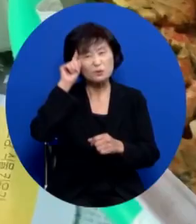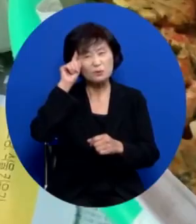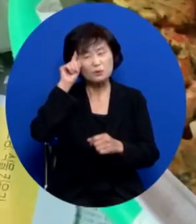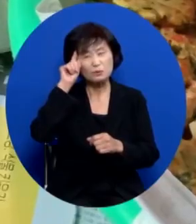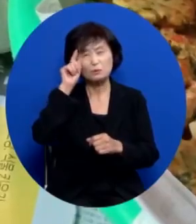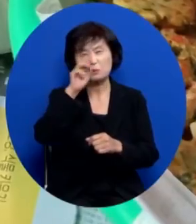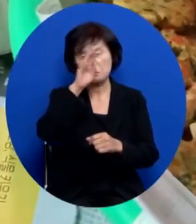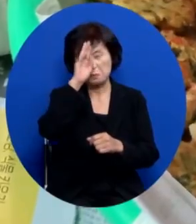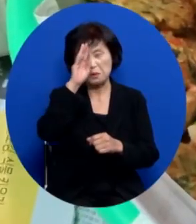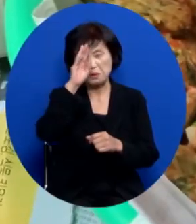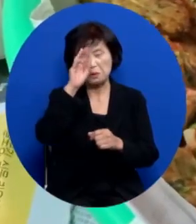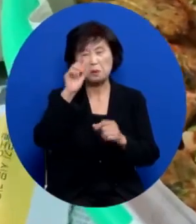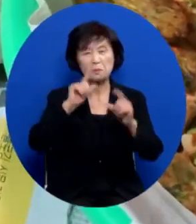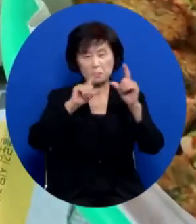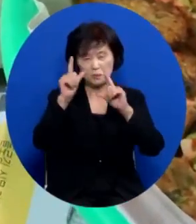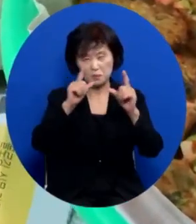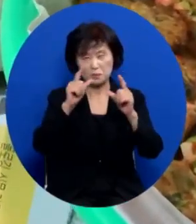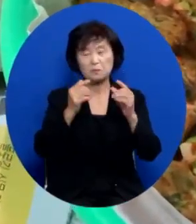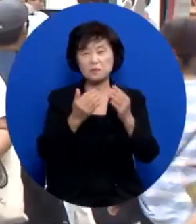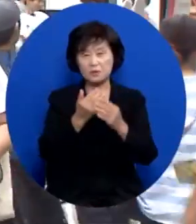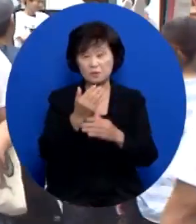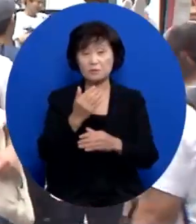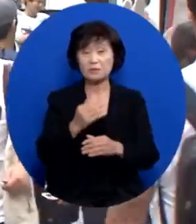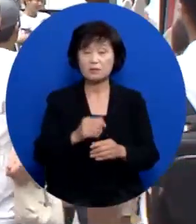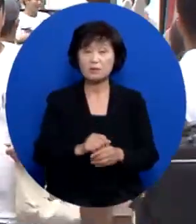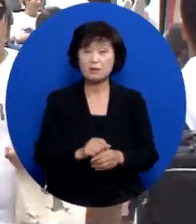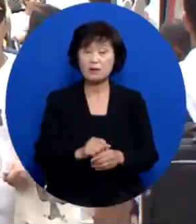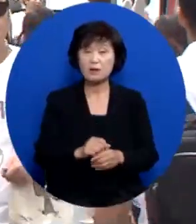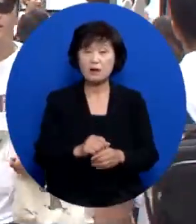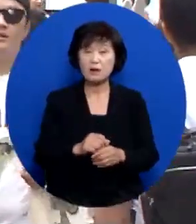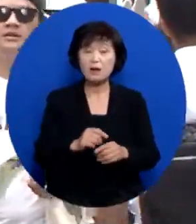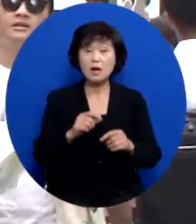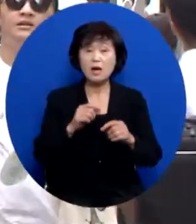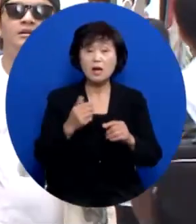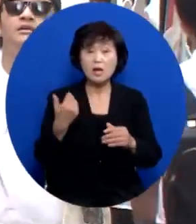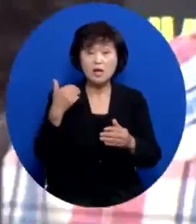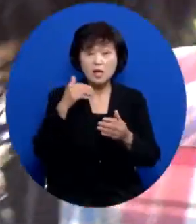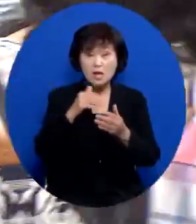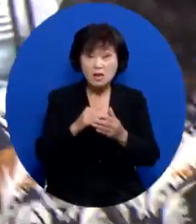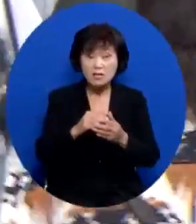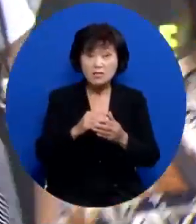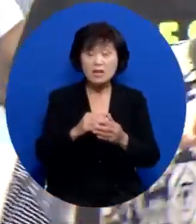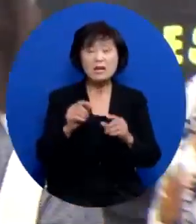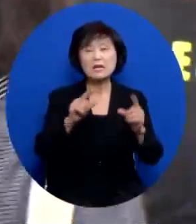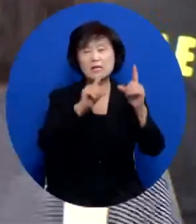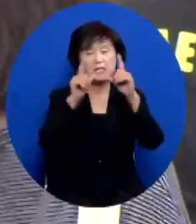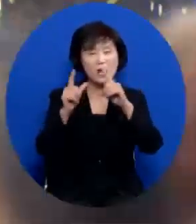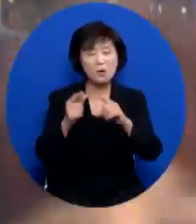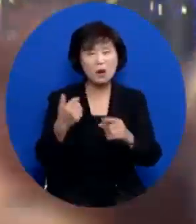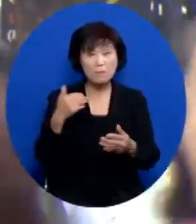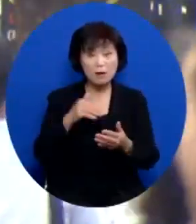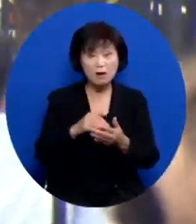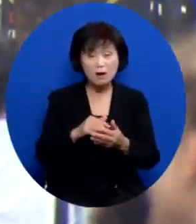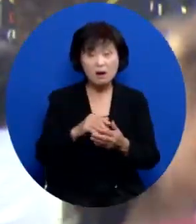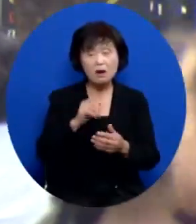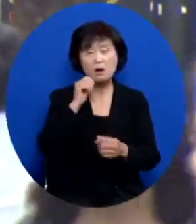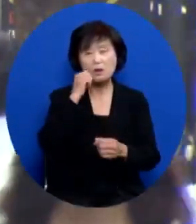이번 연휴는 특히 더 길었던만큼 일상의 리듬을 찾기가 원만하지 않을 수도 있습니다 전문가들은